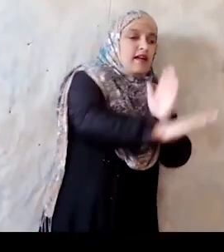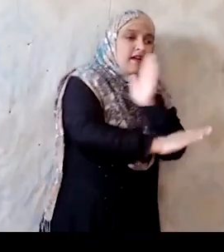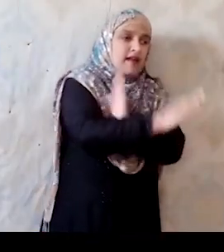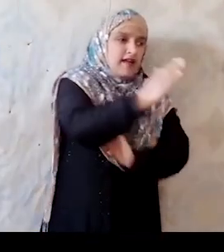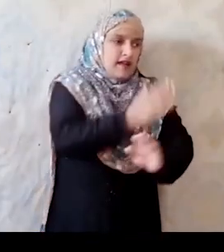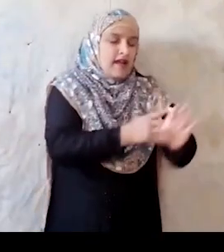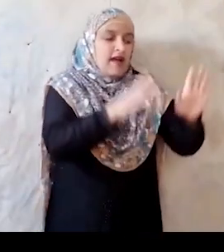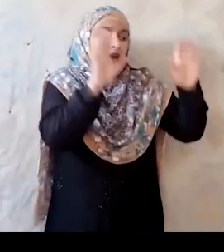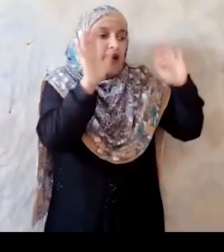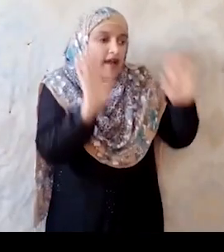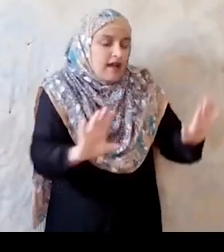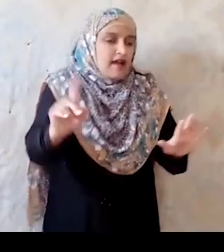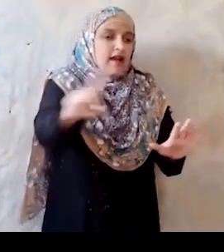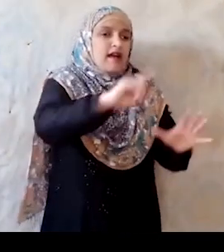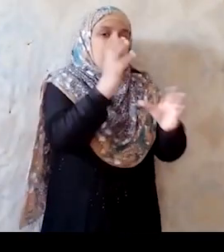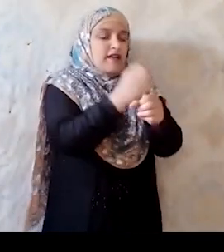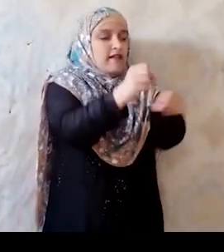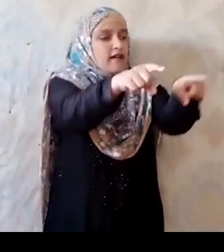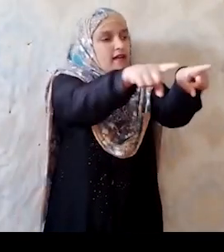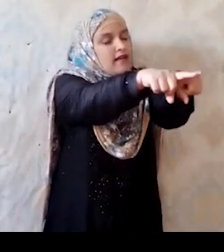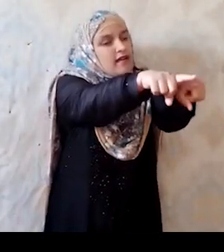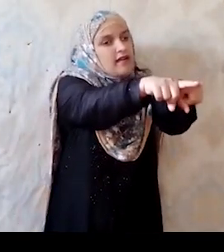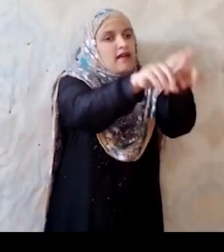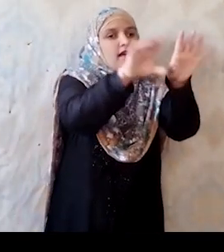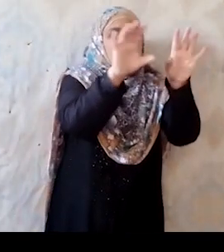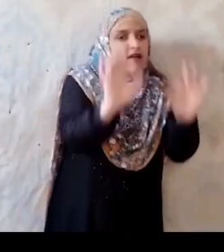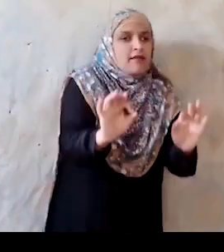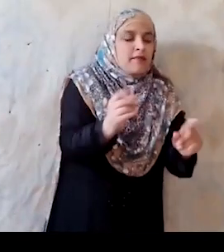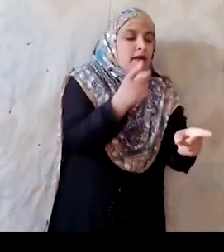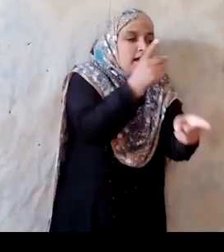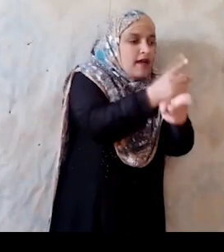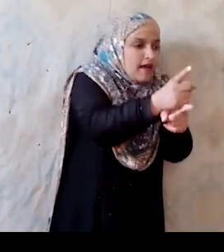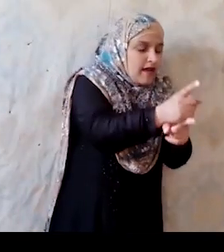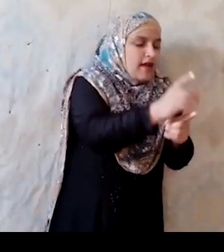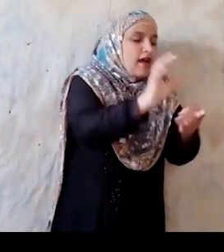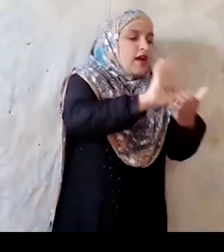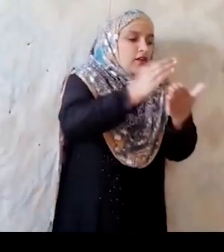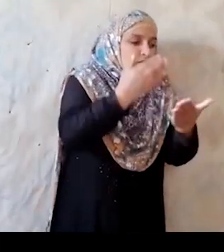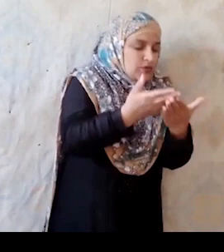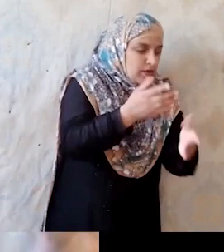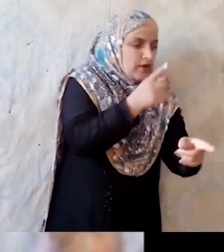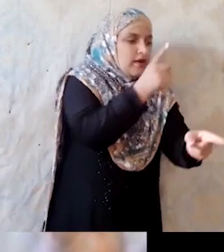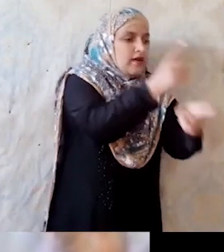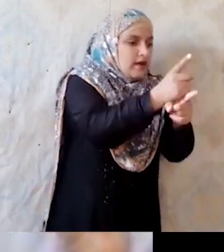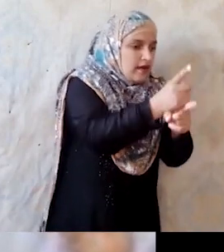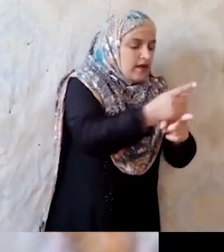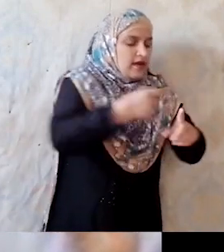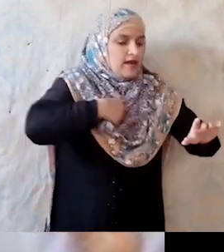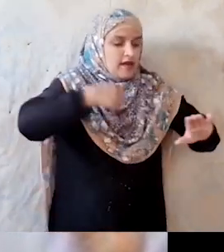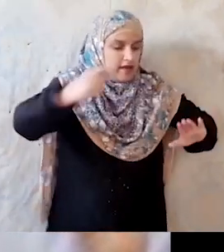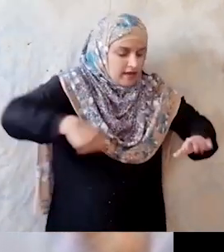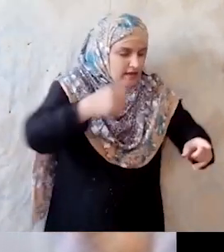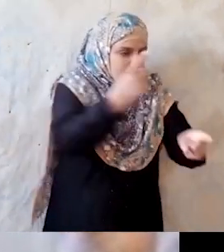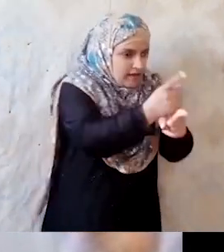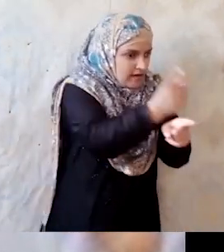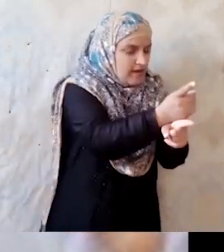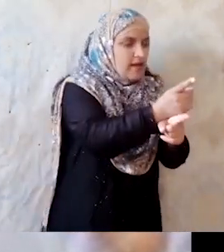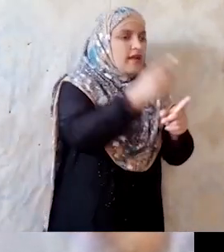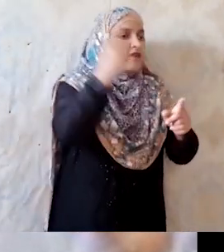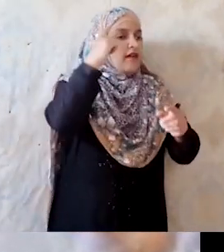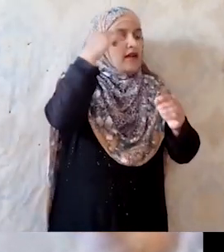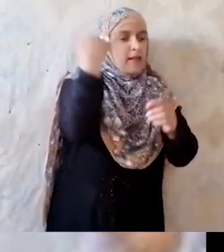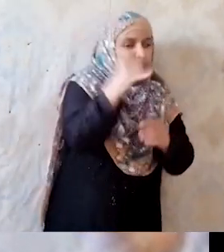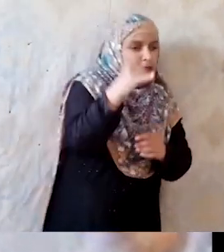होने की वजह से भी वालिदैन पर बहुत दबाव होता है और वो इन मसलों की वजह से हर वक्त